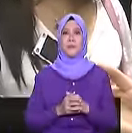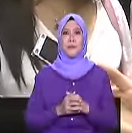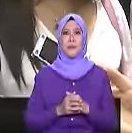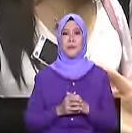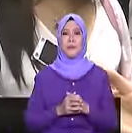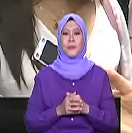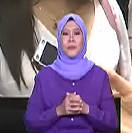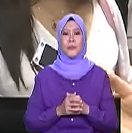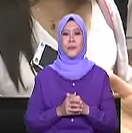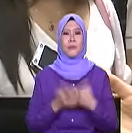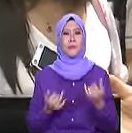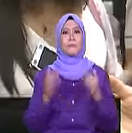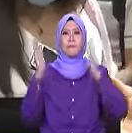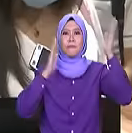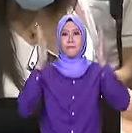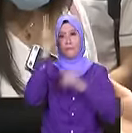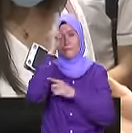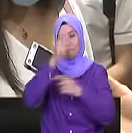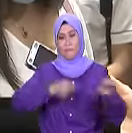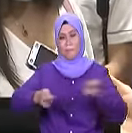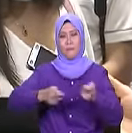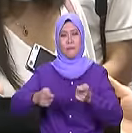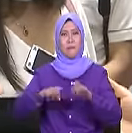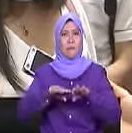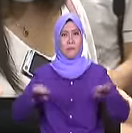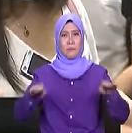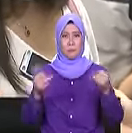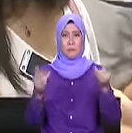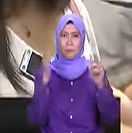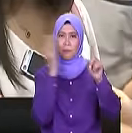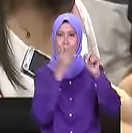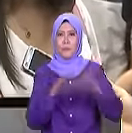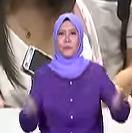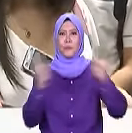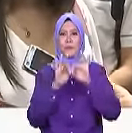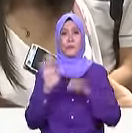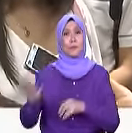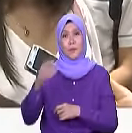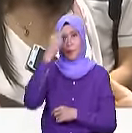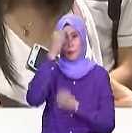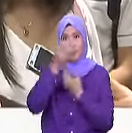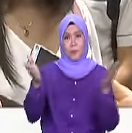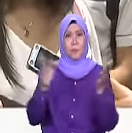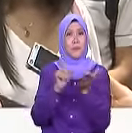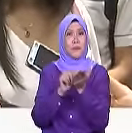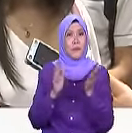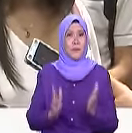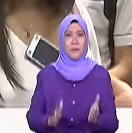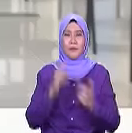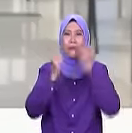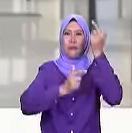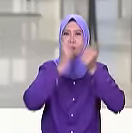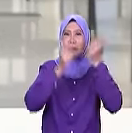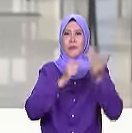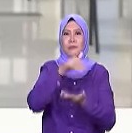of the most stable government within the Southeast Asia. That is most important. Beliau menyatakan demikian kepada pemberita selepas mengadakan lawatan